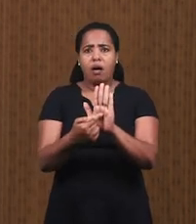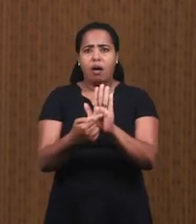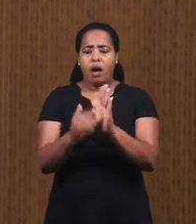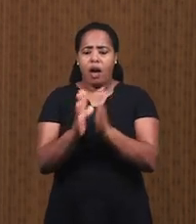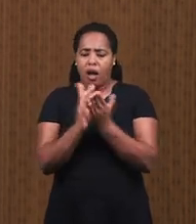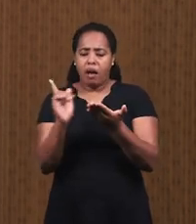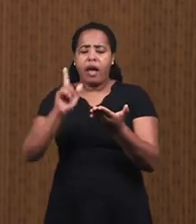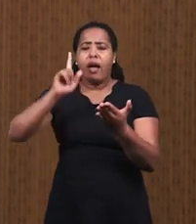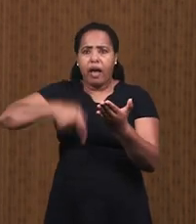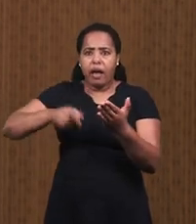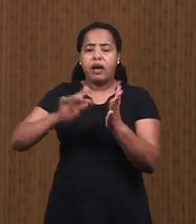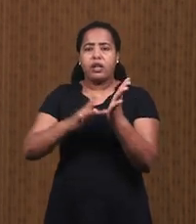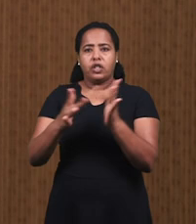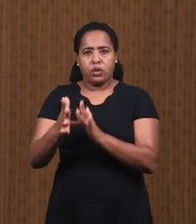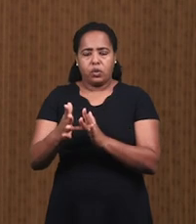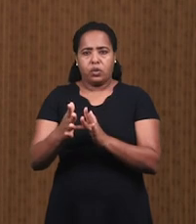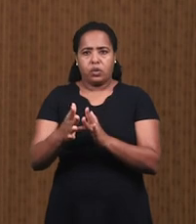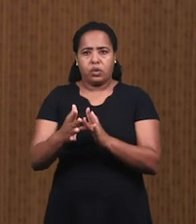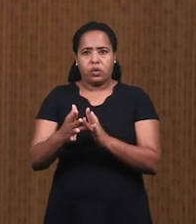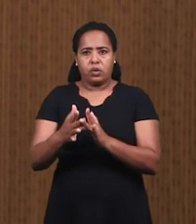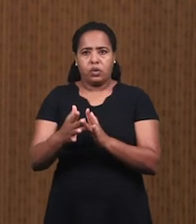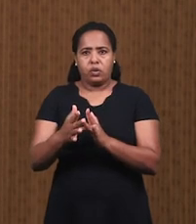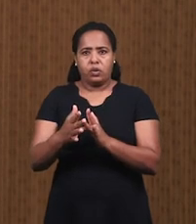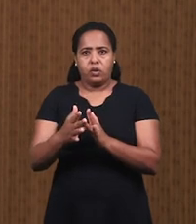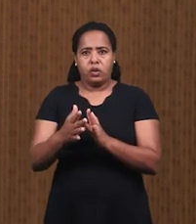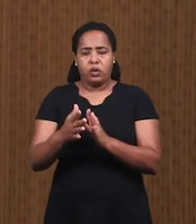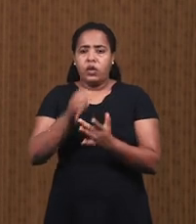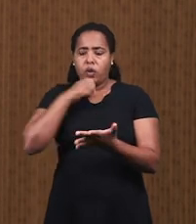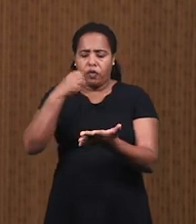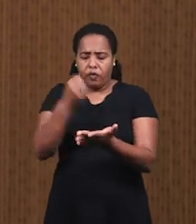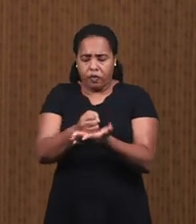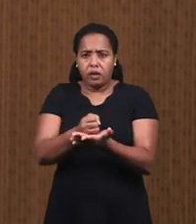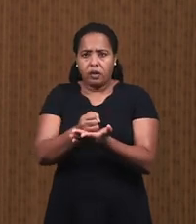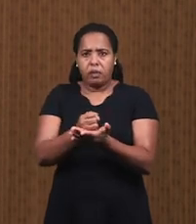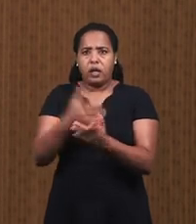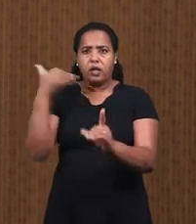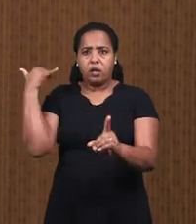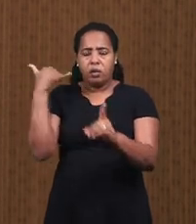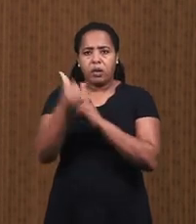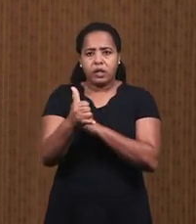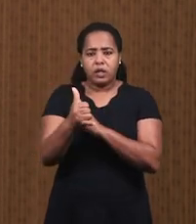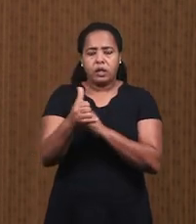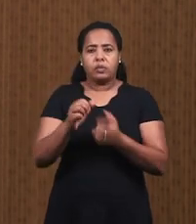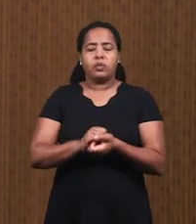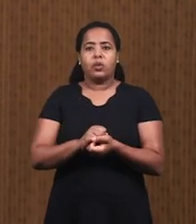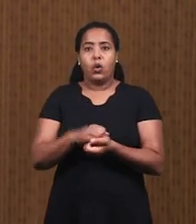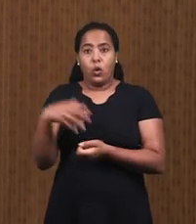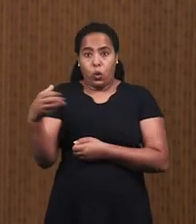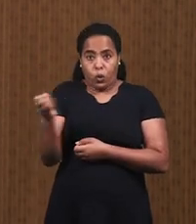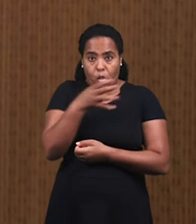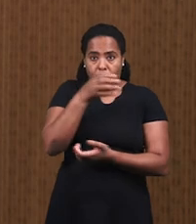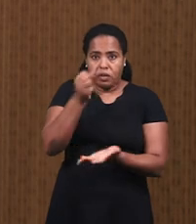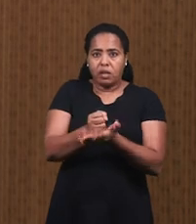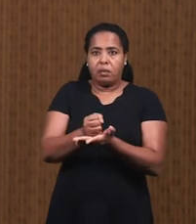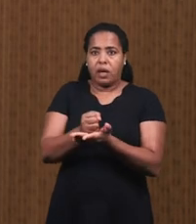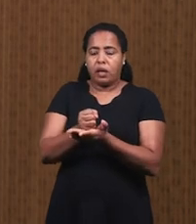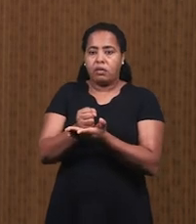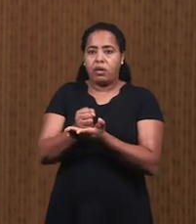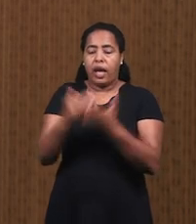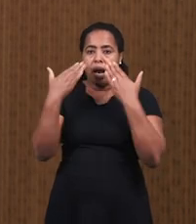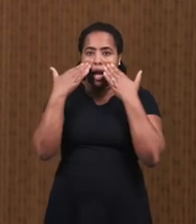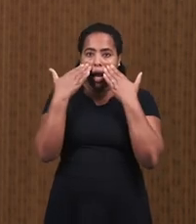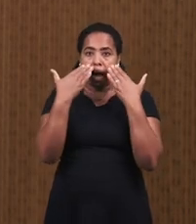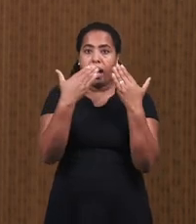да, вся Библия – это Иисус. Иисус в Ветхом Завете, Он пророчески присутствует. В Новом Завете Он открыт.